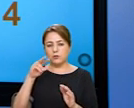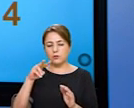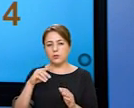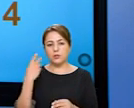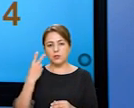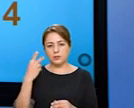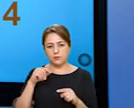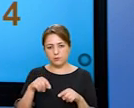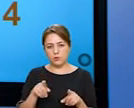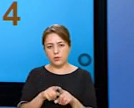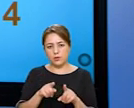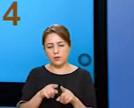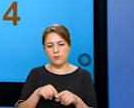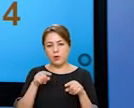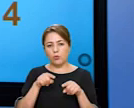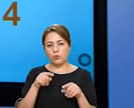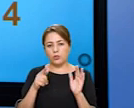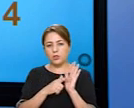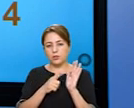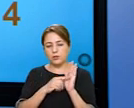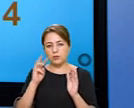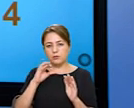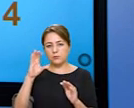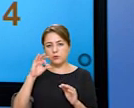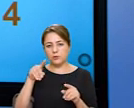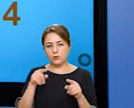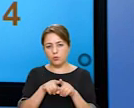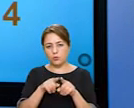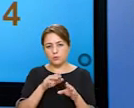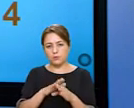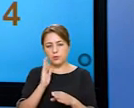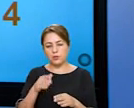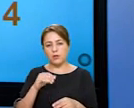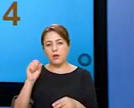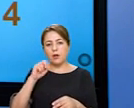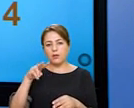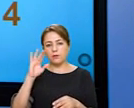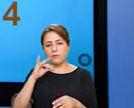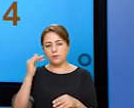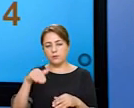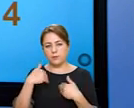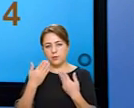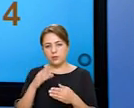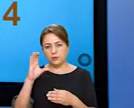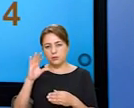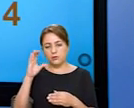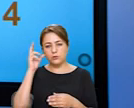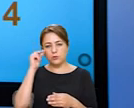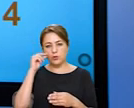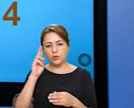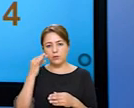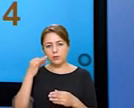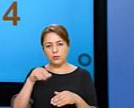ikkinchisi. Demak, bunda ham xuddi 7-misol kabi bajariladi. Demak, algebrik ifoda berilgan, son qiymatlar berilgan